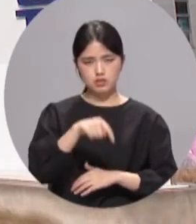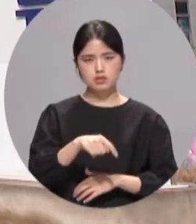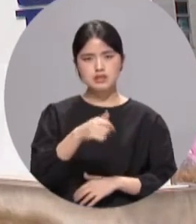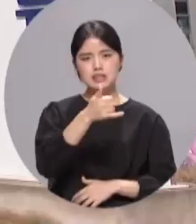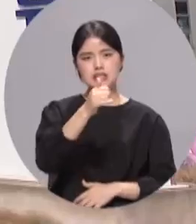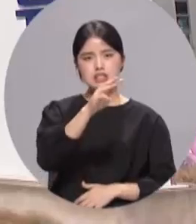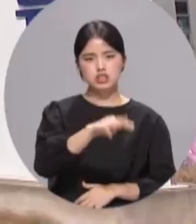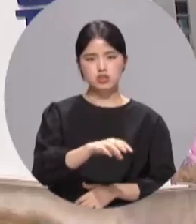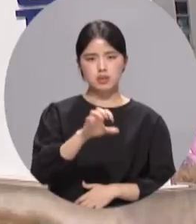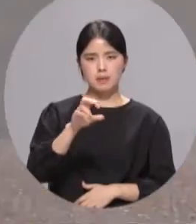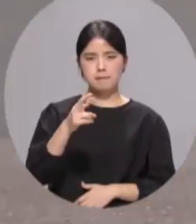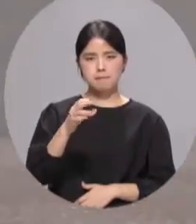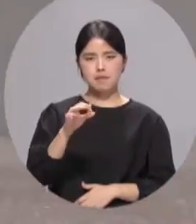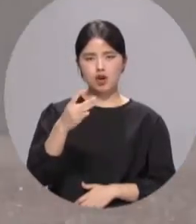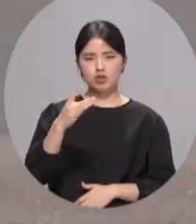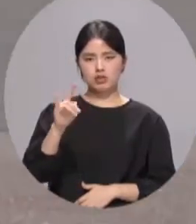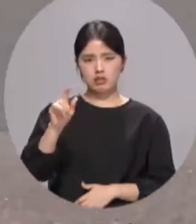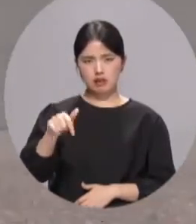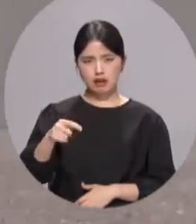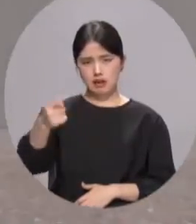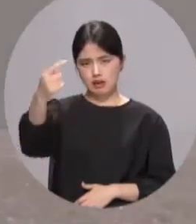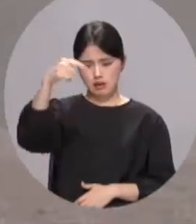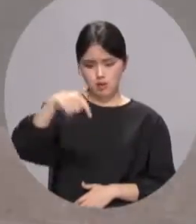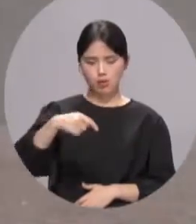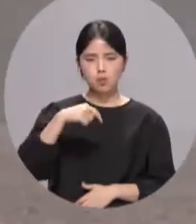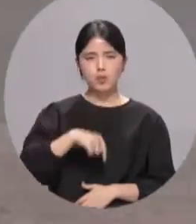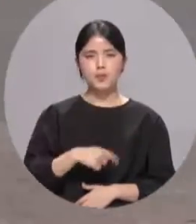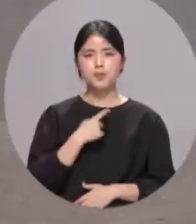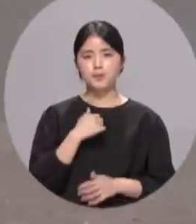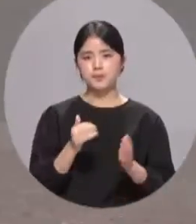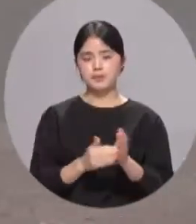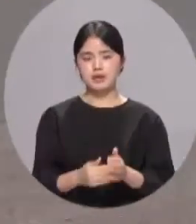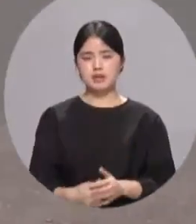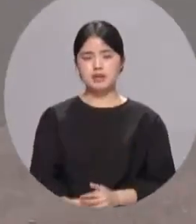인천항과 평택항으로 옮겨 통관 절차를 밟아 왔습니다